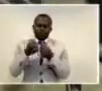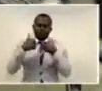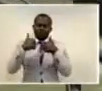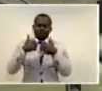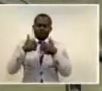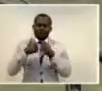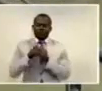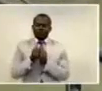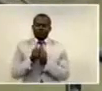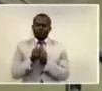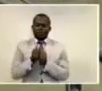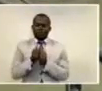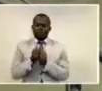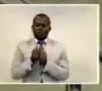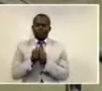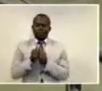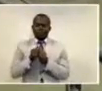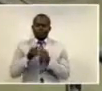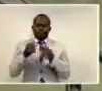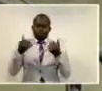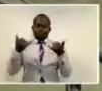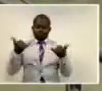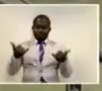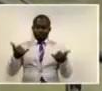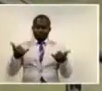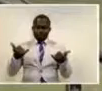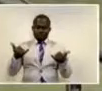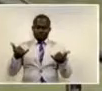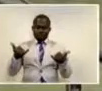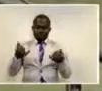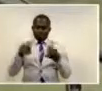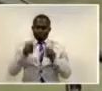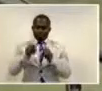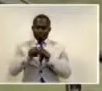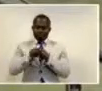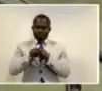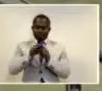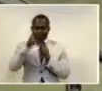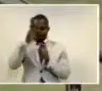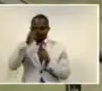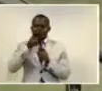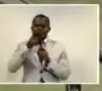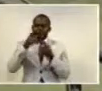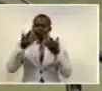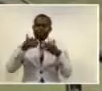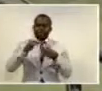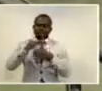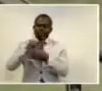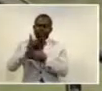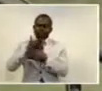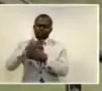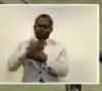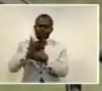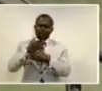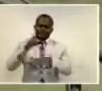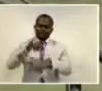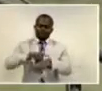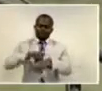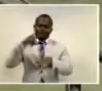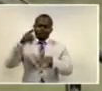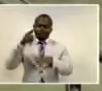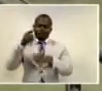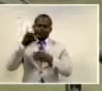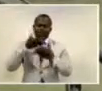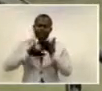nziza muri uyu mwanya rero nk'uko umubyeyi wacu amaze kubidusangiza ni umwanya wo